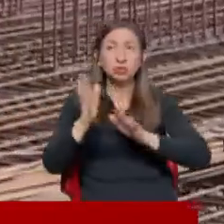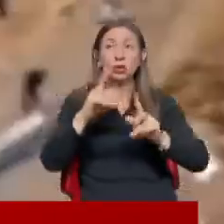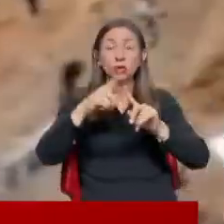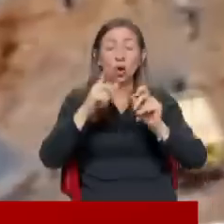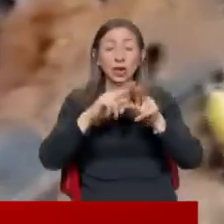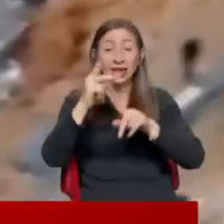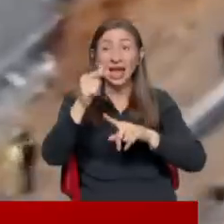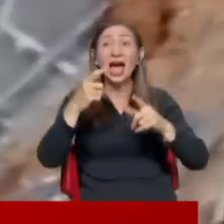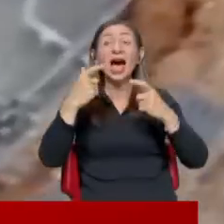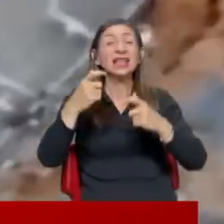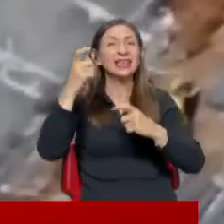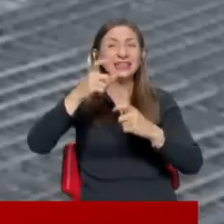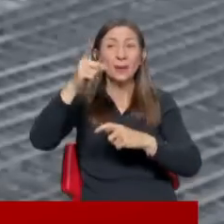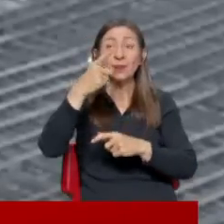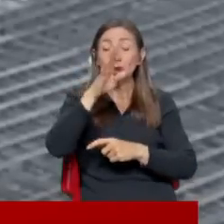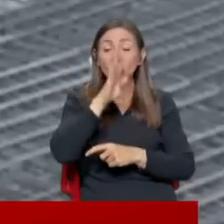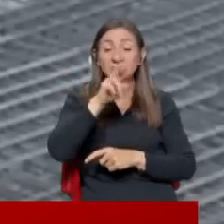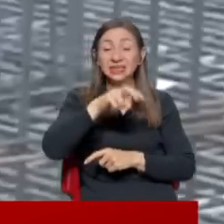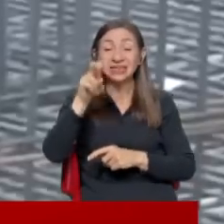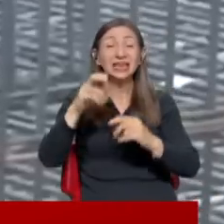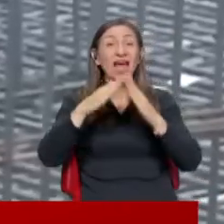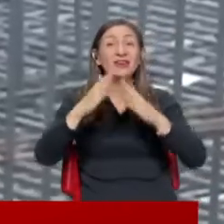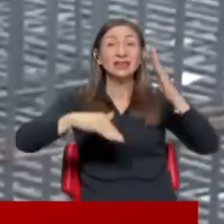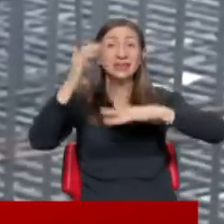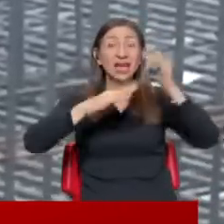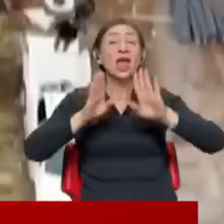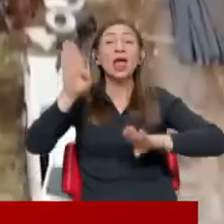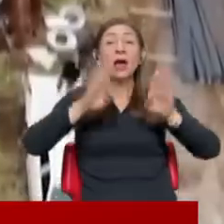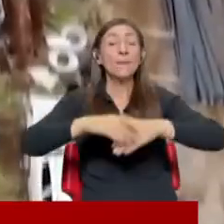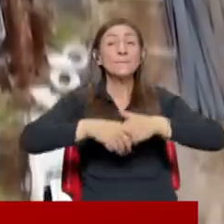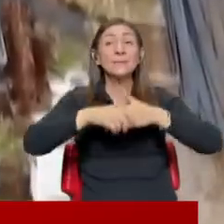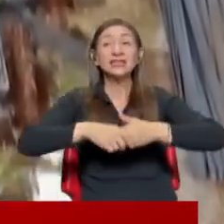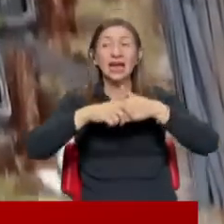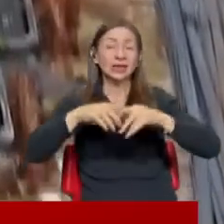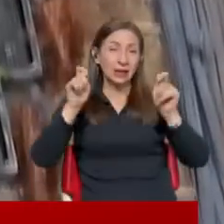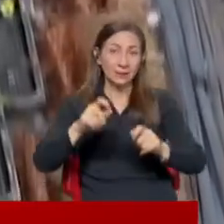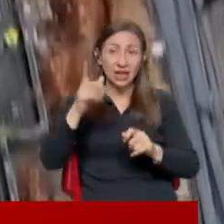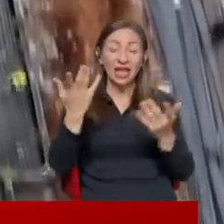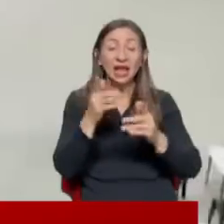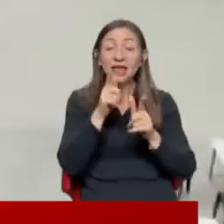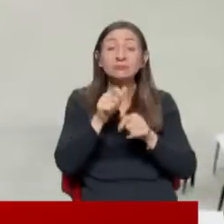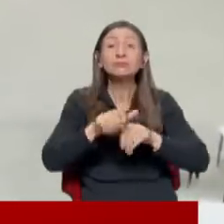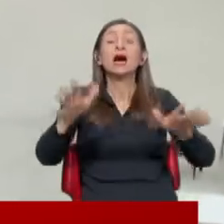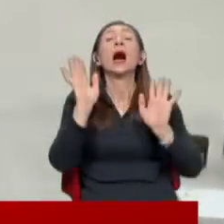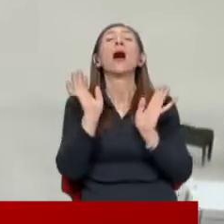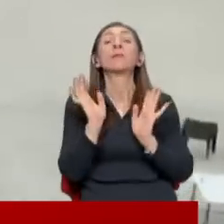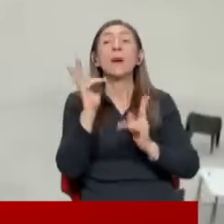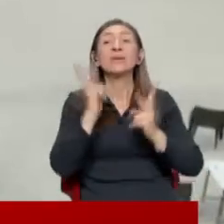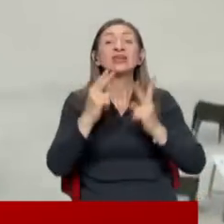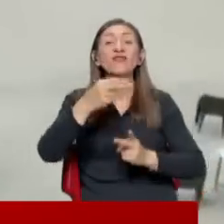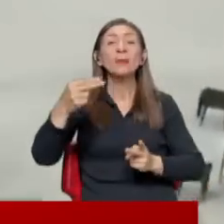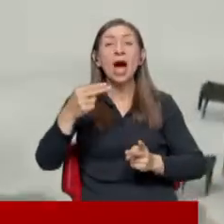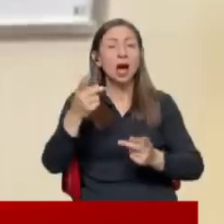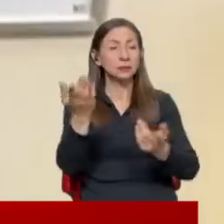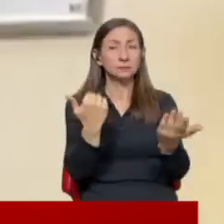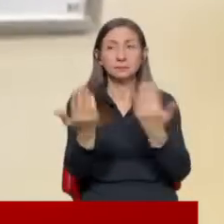TOKİ, Antakya'da 1488 konutluk ihaleyi pazarlık usulü düzenledi. Yani ilana çıkılmadı. Bazı firmalar